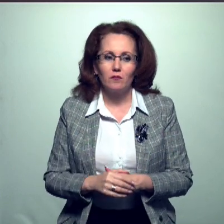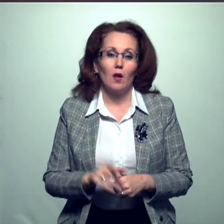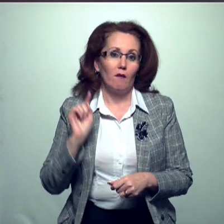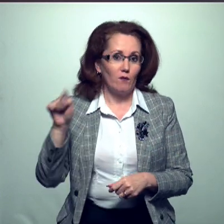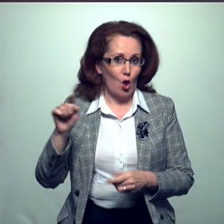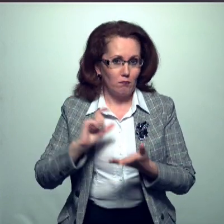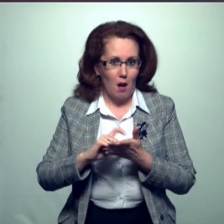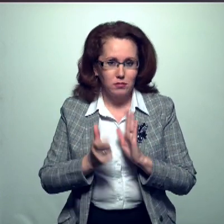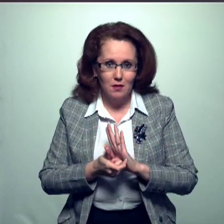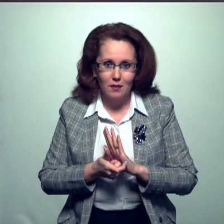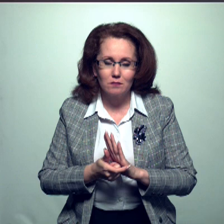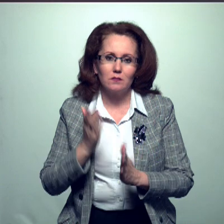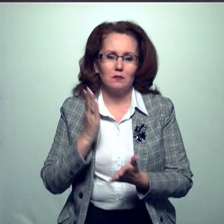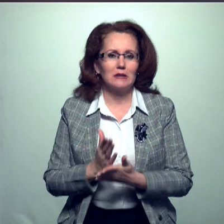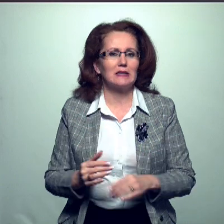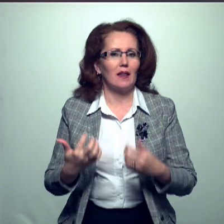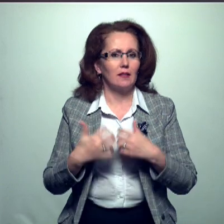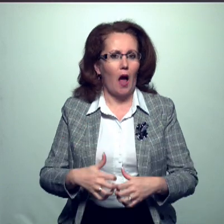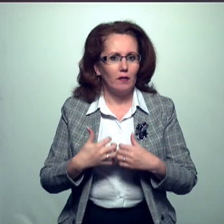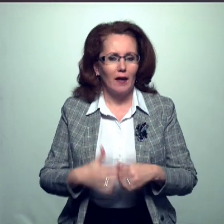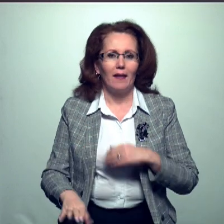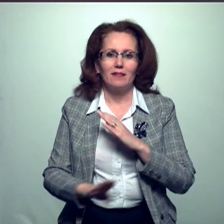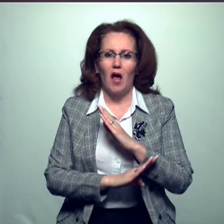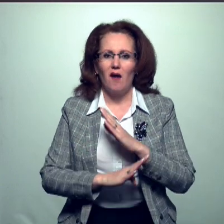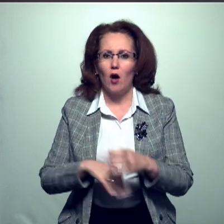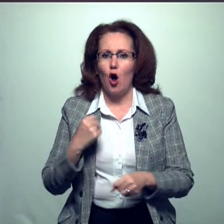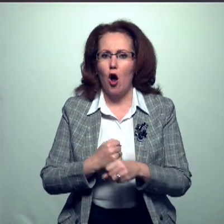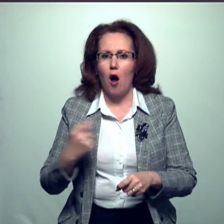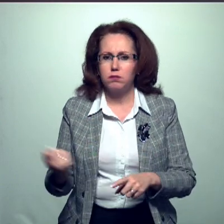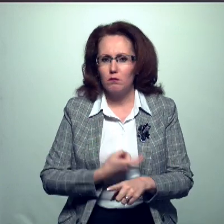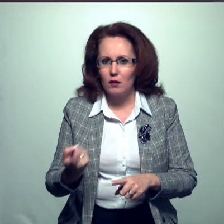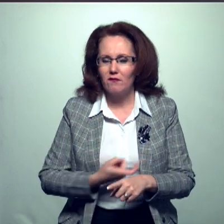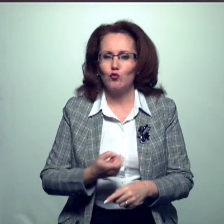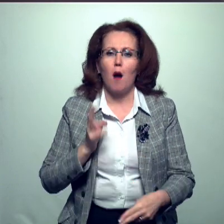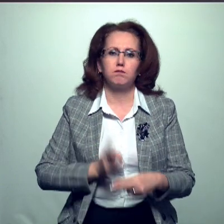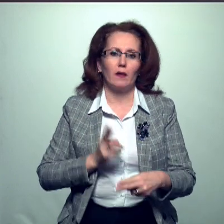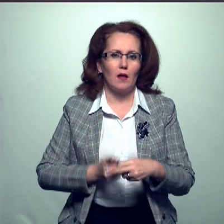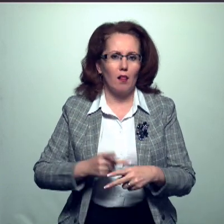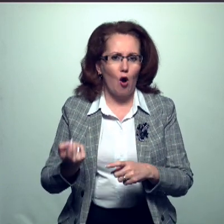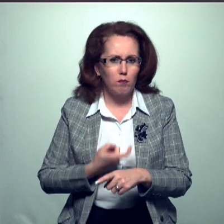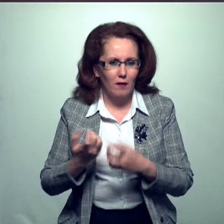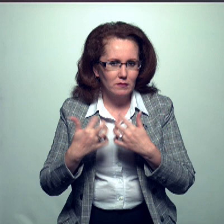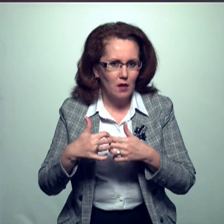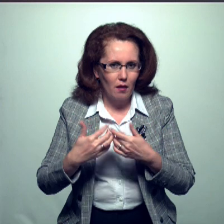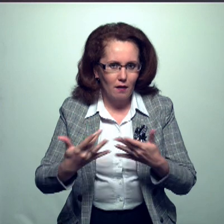том кабинете стоят станки, деревообрабатывающие, металлообрабатывающие,